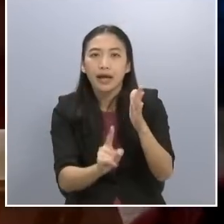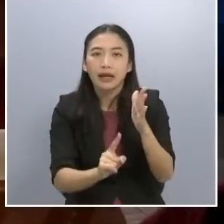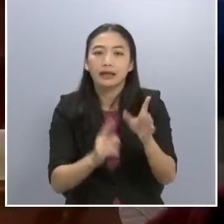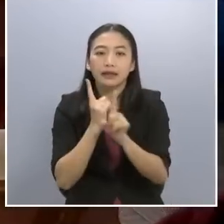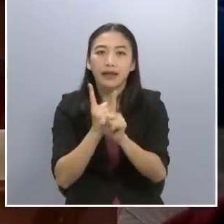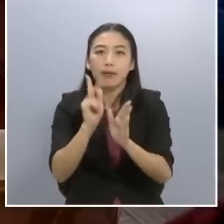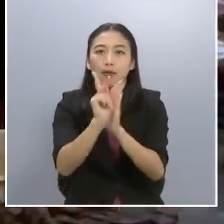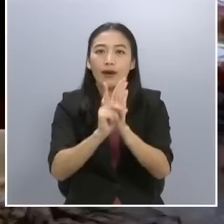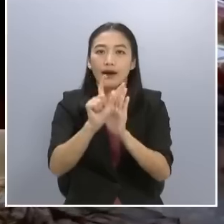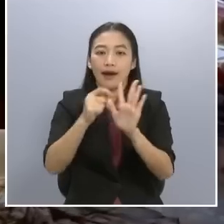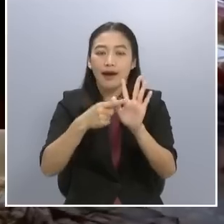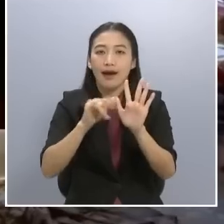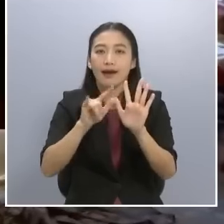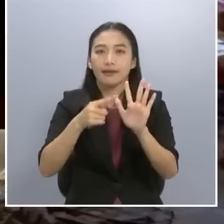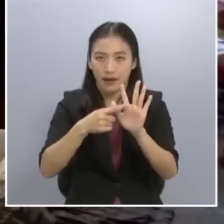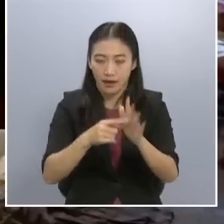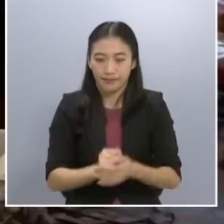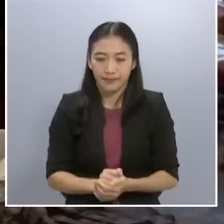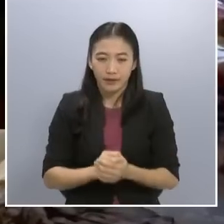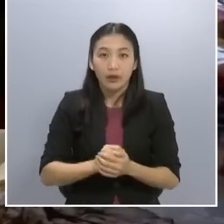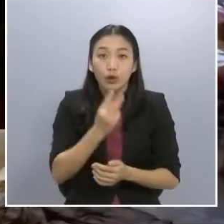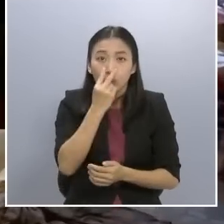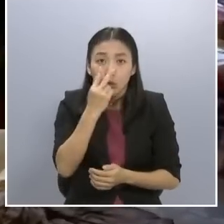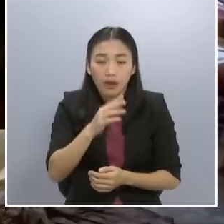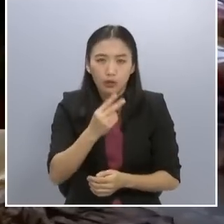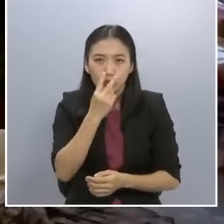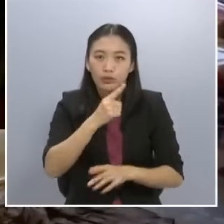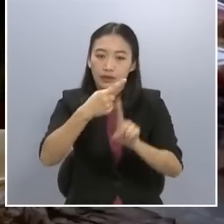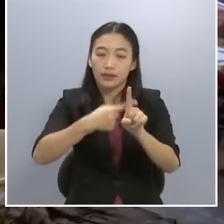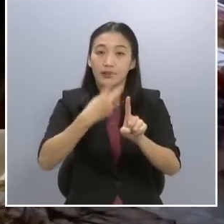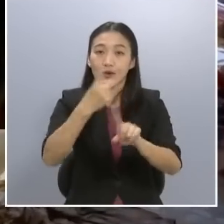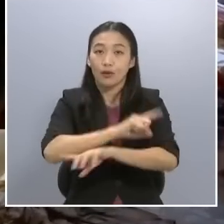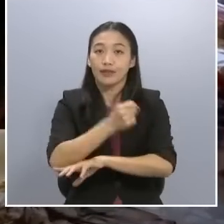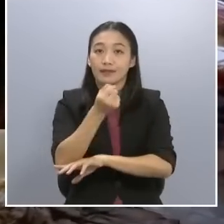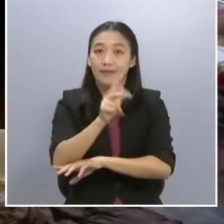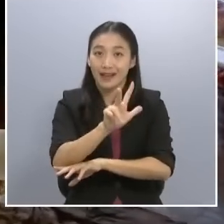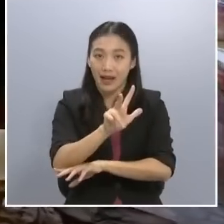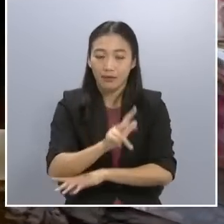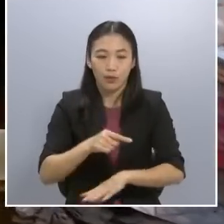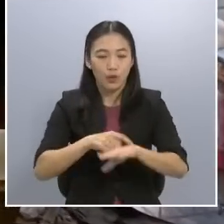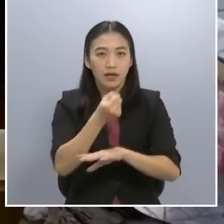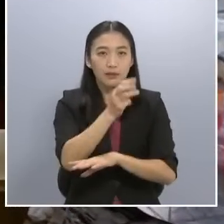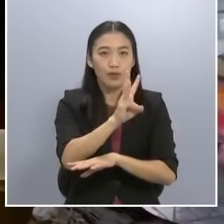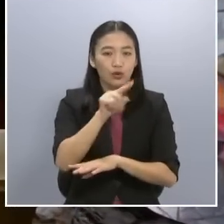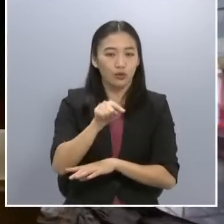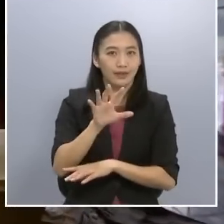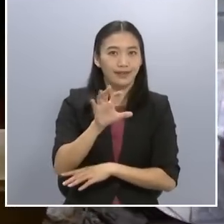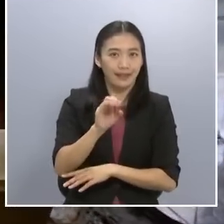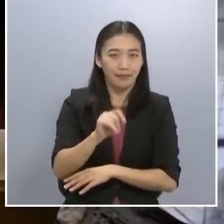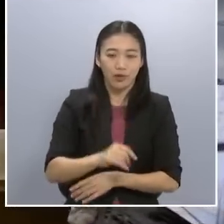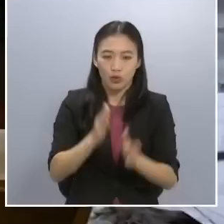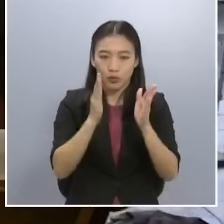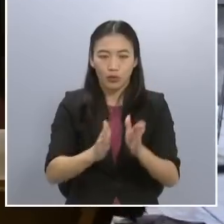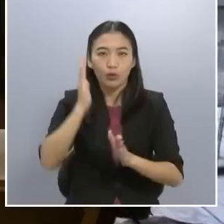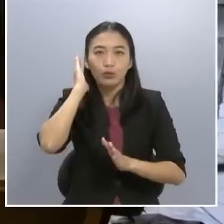า 13กุมภาพันธ์ช่วง 16:50 นมีผู้ชายไม่ทราบชื่อแต่งกายคล้ายเจ้าหน้าที่ของกร